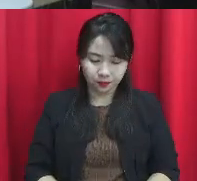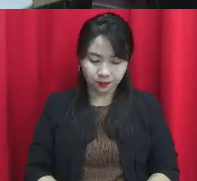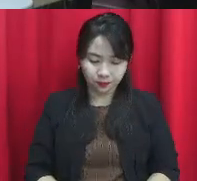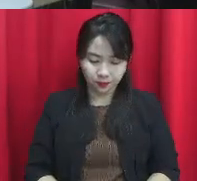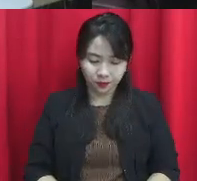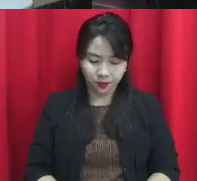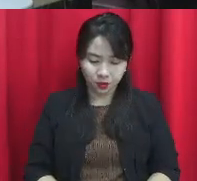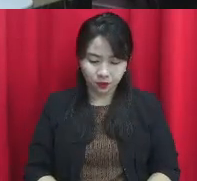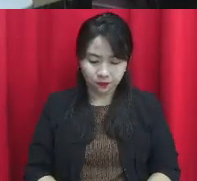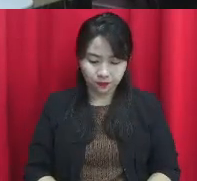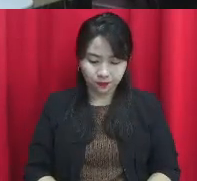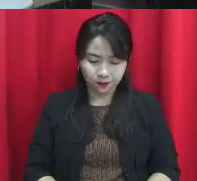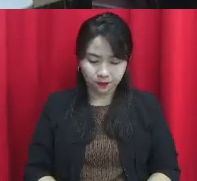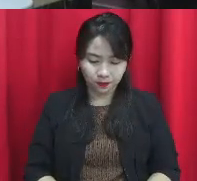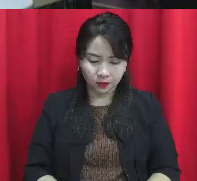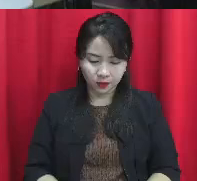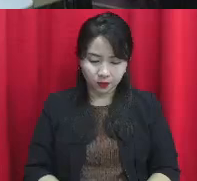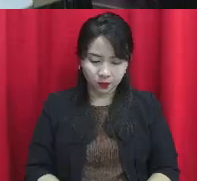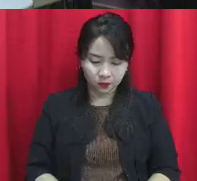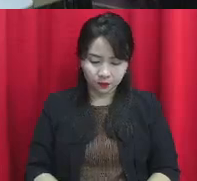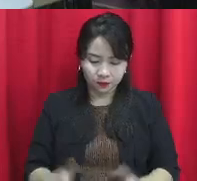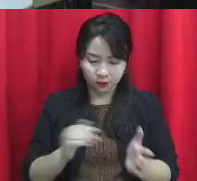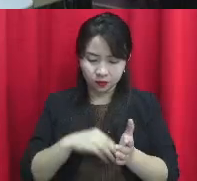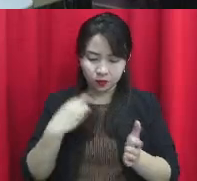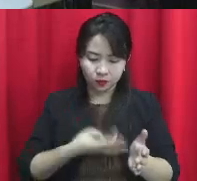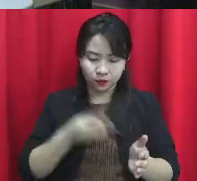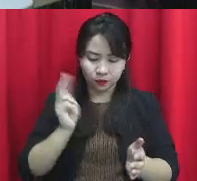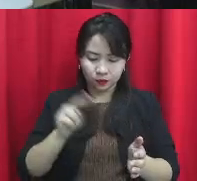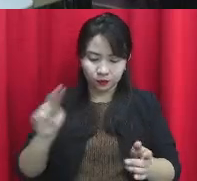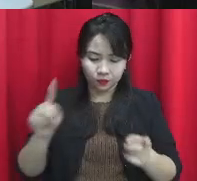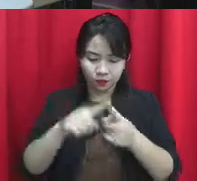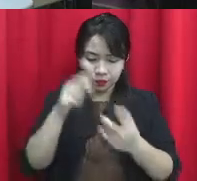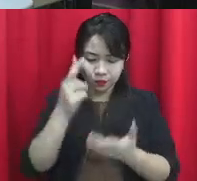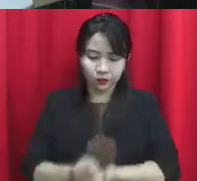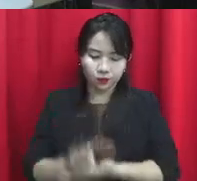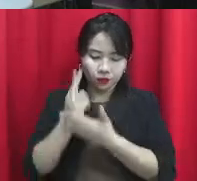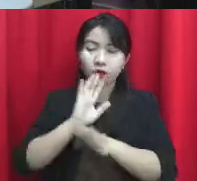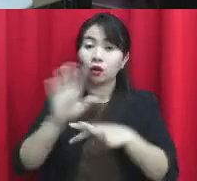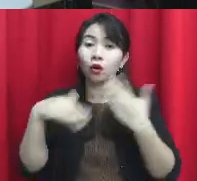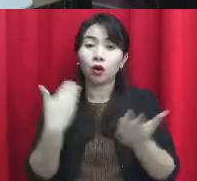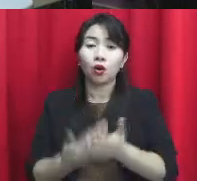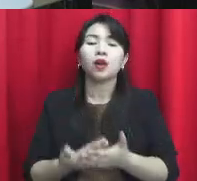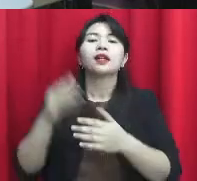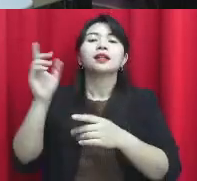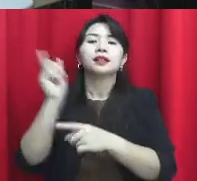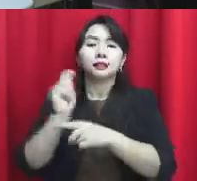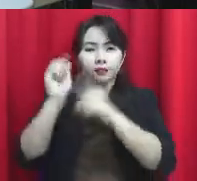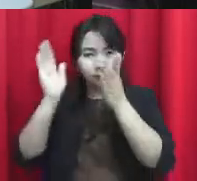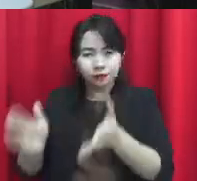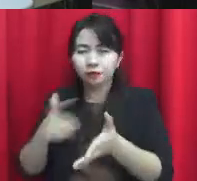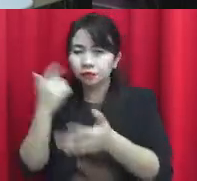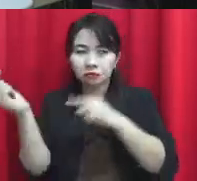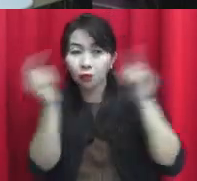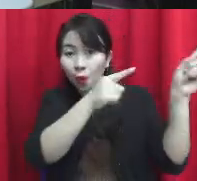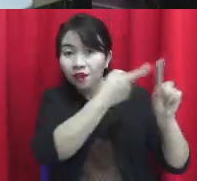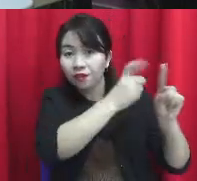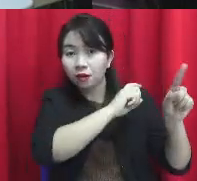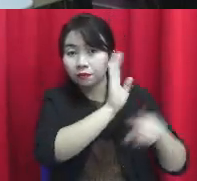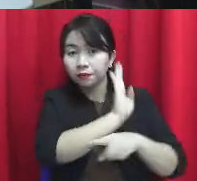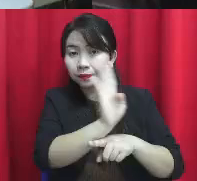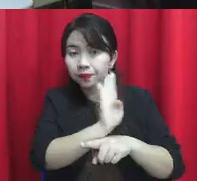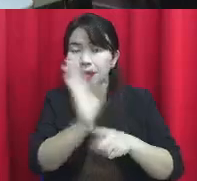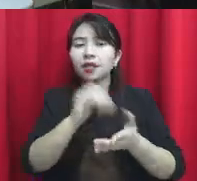you na para p Magtulungan tayo sa lahat ng mga cadets na naggaling pong balikatan let's sharpen